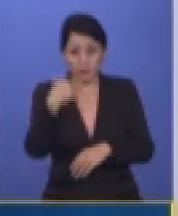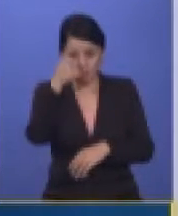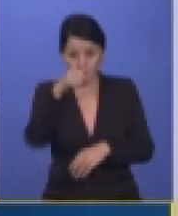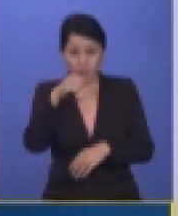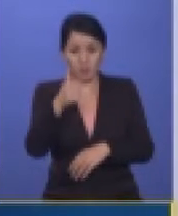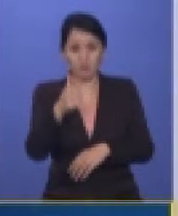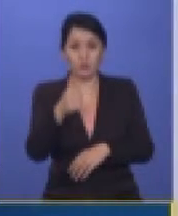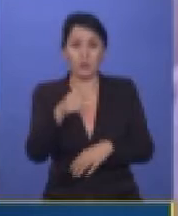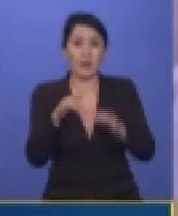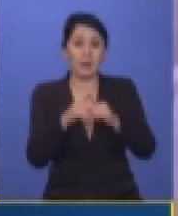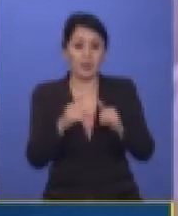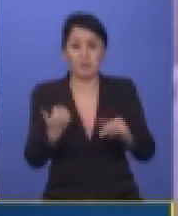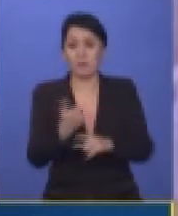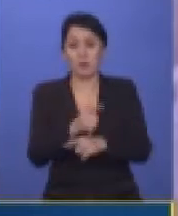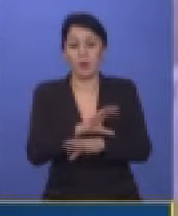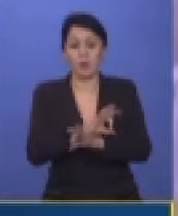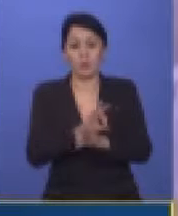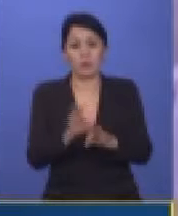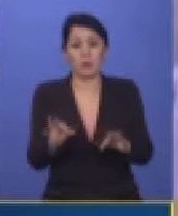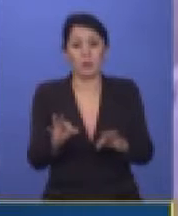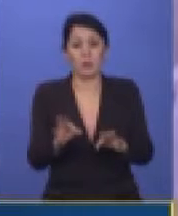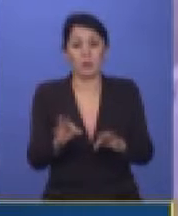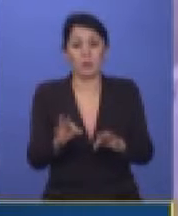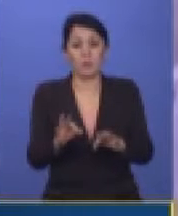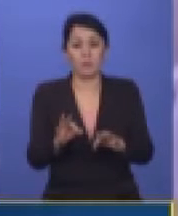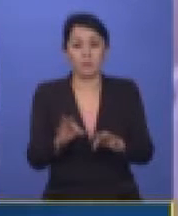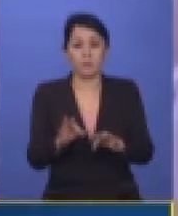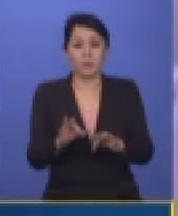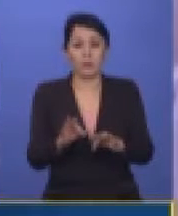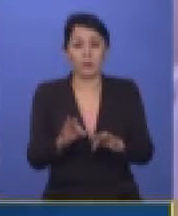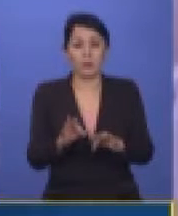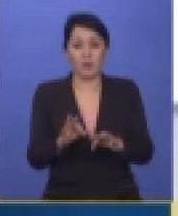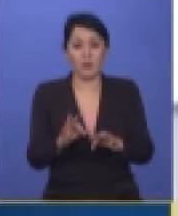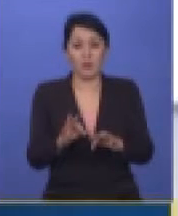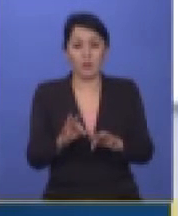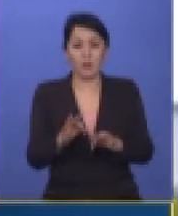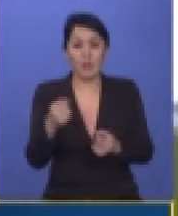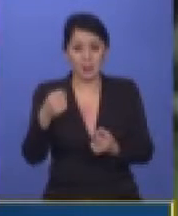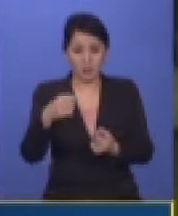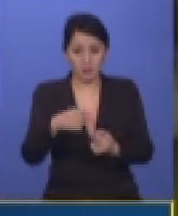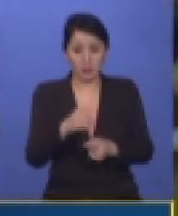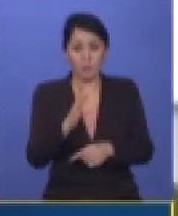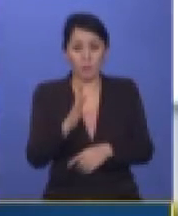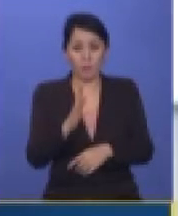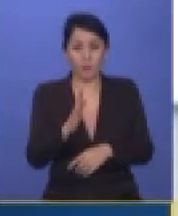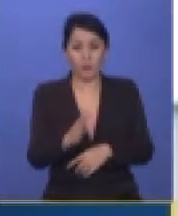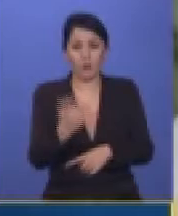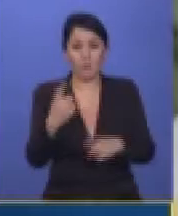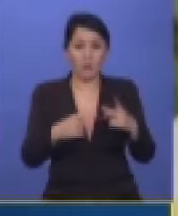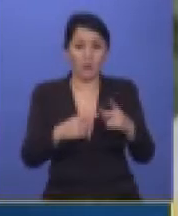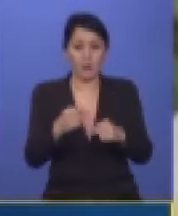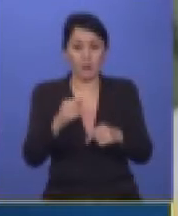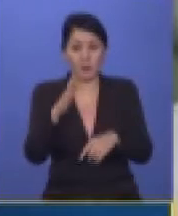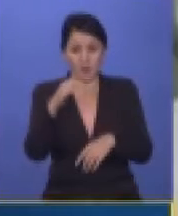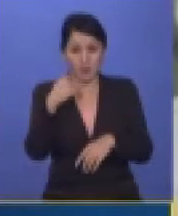более продуктивная по своим характеристикам, более отзывчива на корма и, соответственно, дает больше отдачи по молоку.